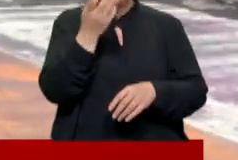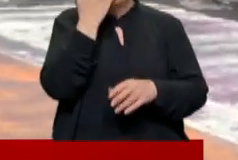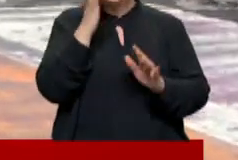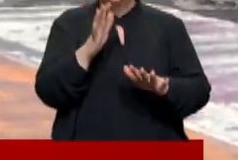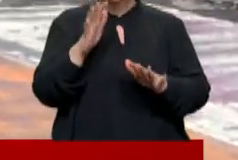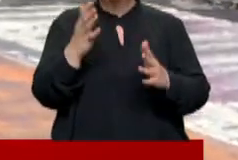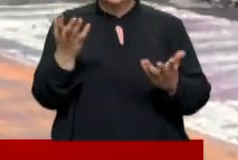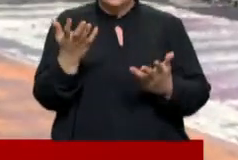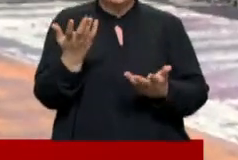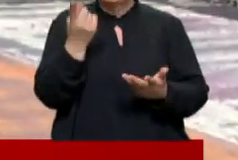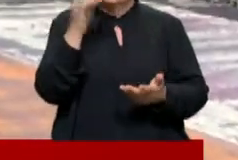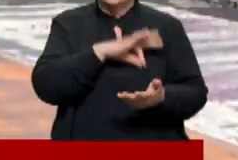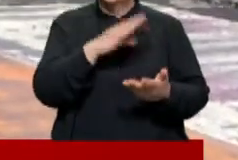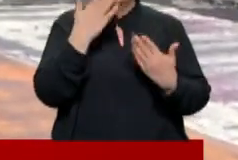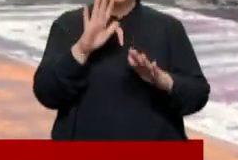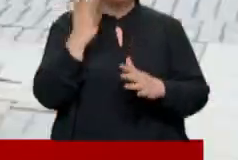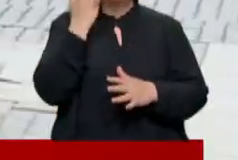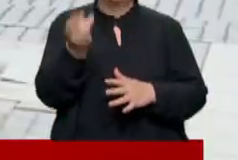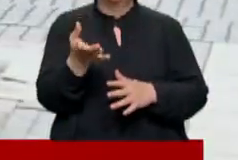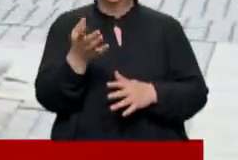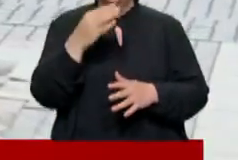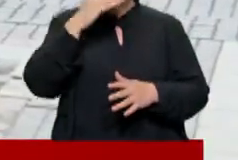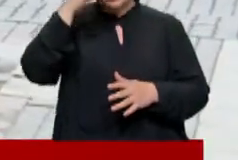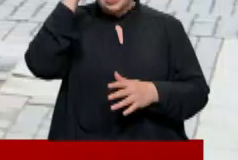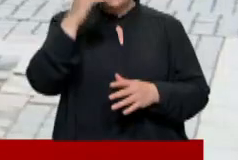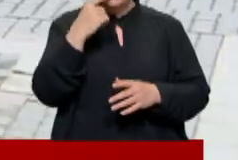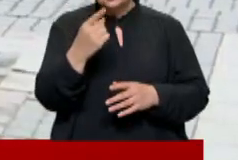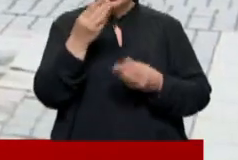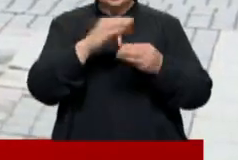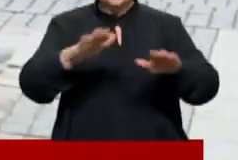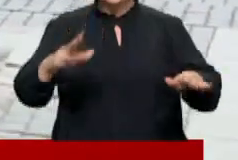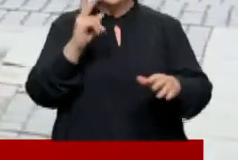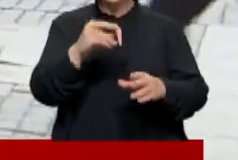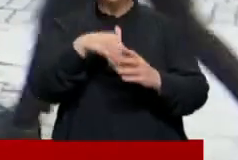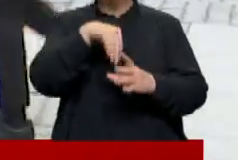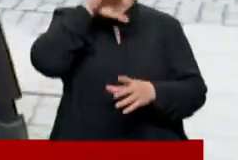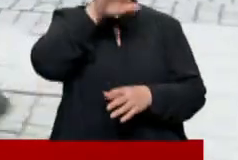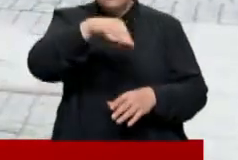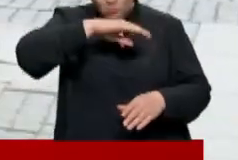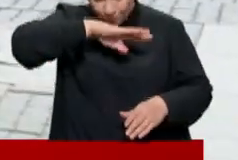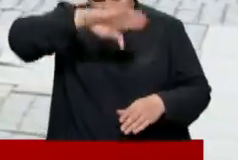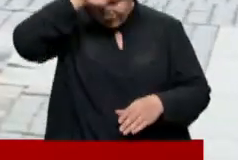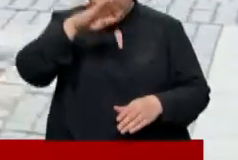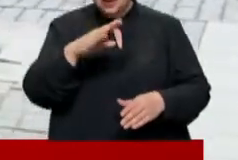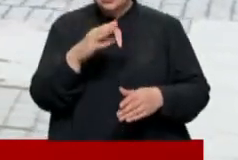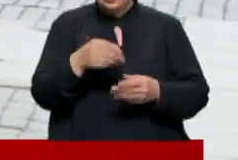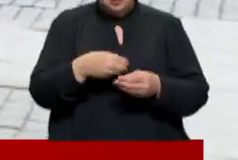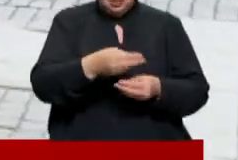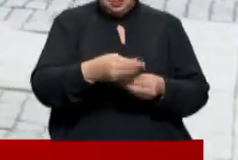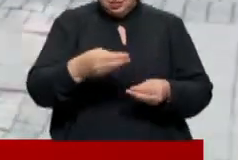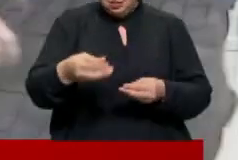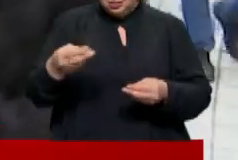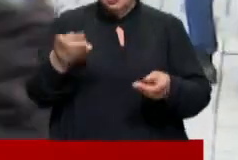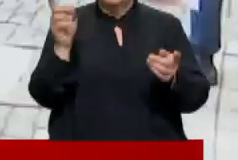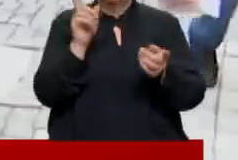bekleniyor tabii ama bir işe yaramadığı da belli. Bayram dediğiniz çocuklar için geliyor, dede diyor elimi öpeyim diye. Onun hepsini dağıtsan o anca